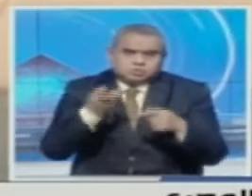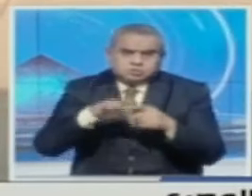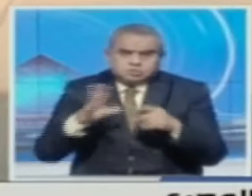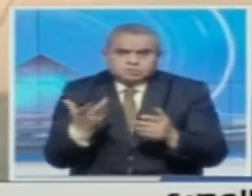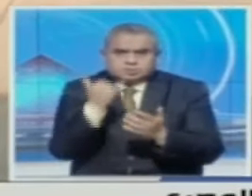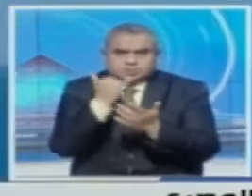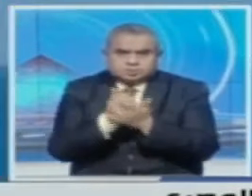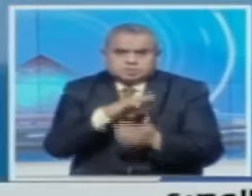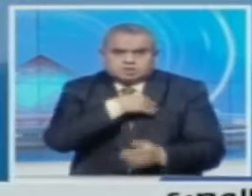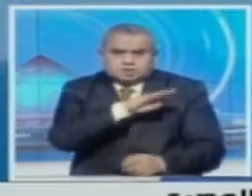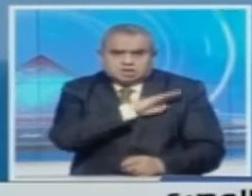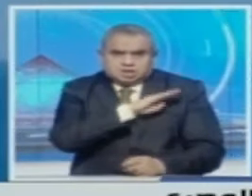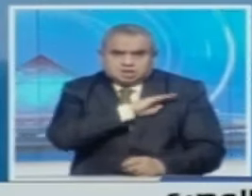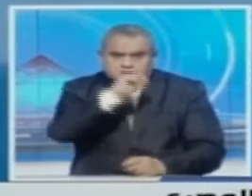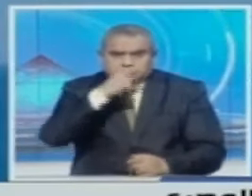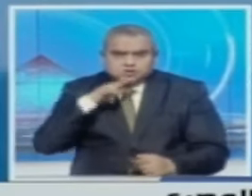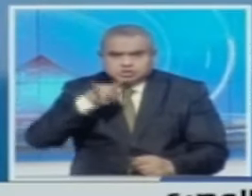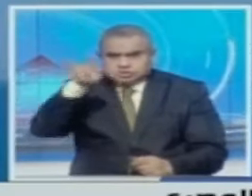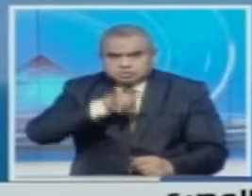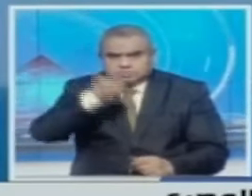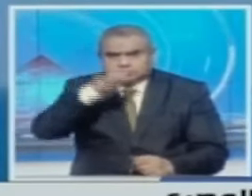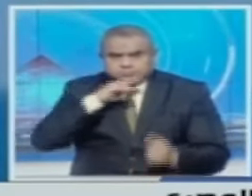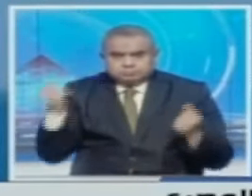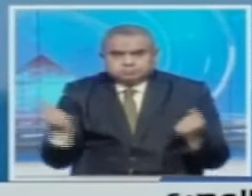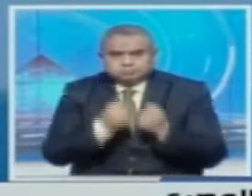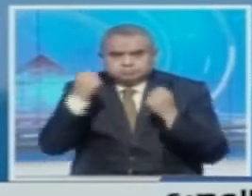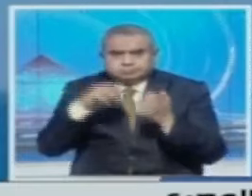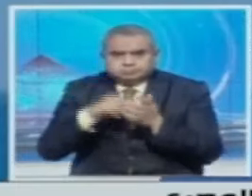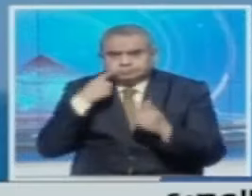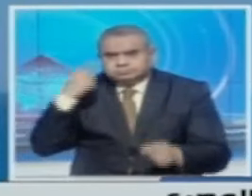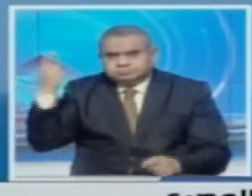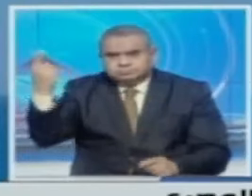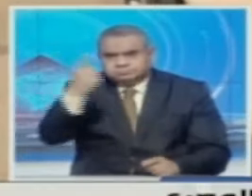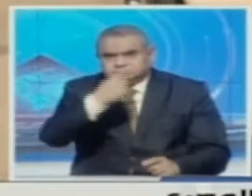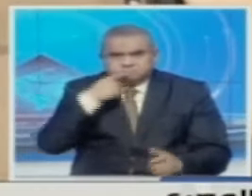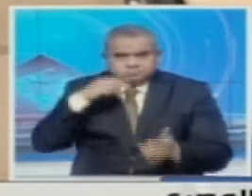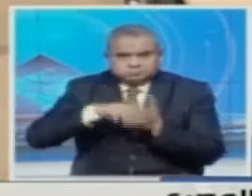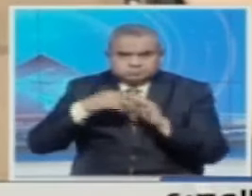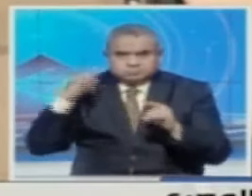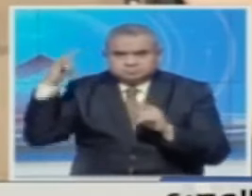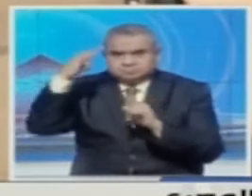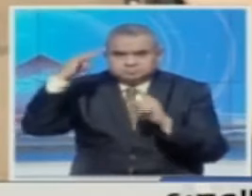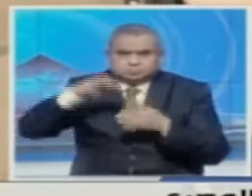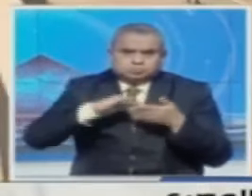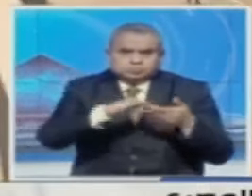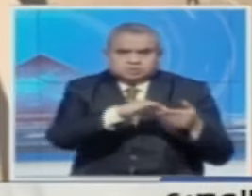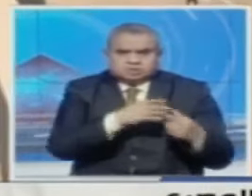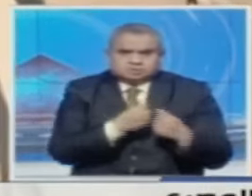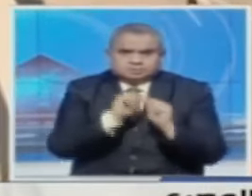عناصر القوات الجوية بأعمال التأمين الجوي وصد الهجوم المعادي.